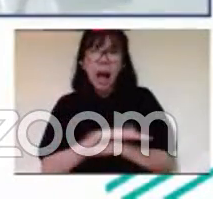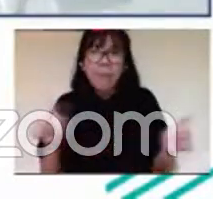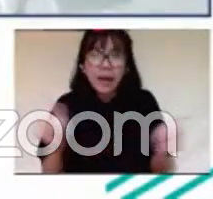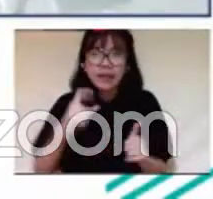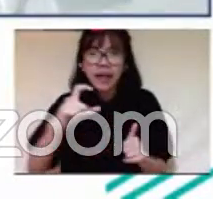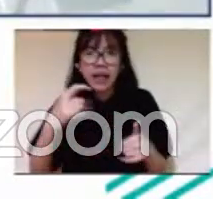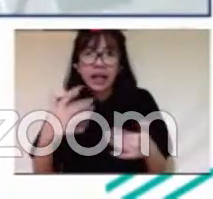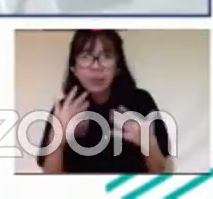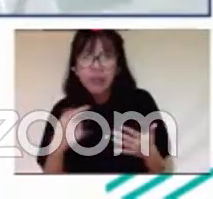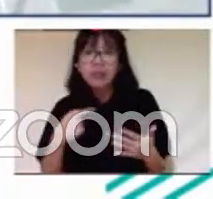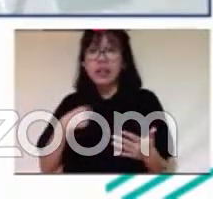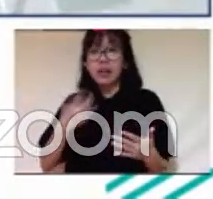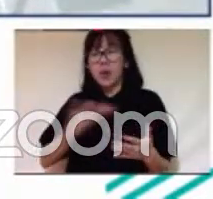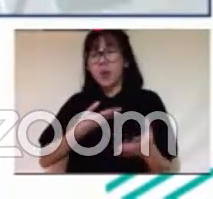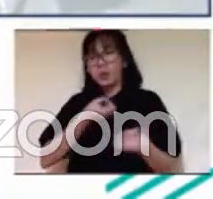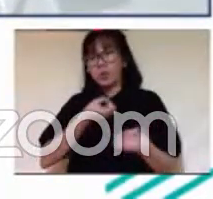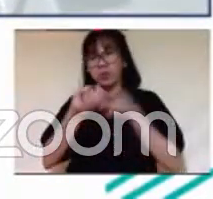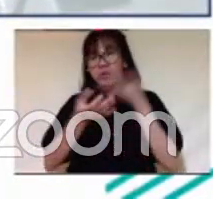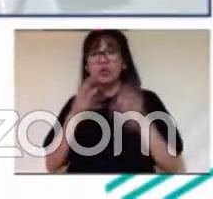dalam menjamin keamanan digital.